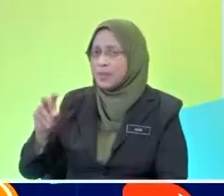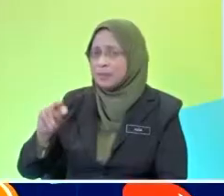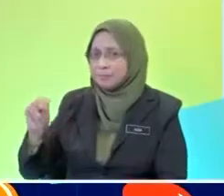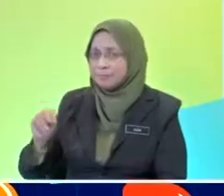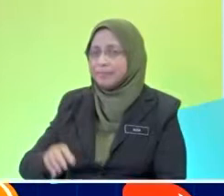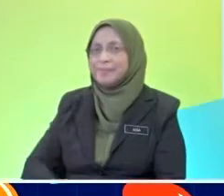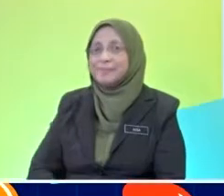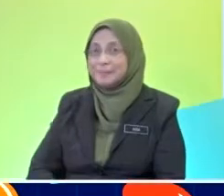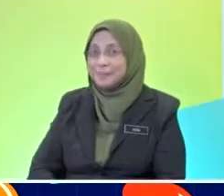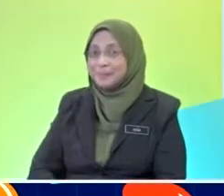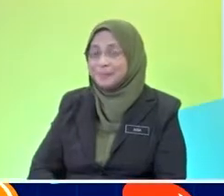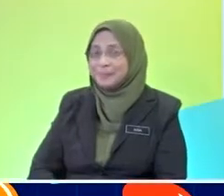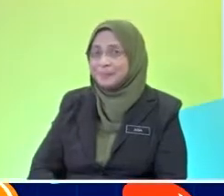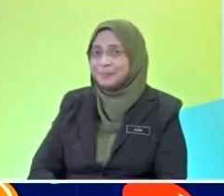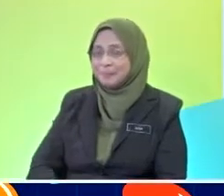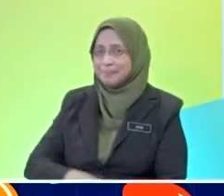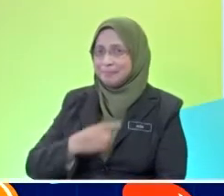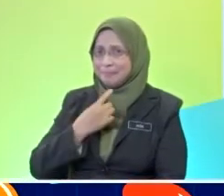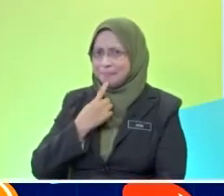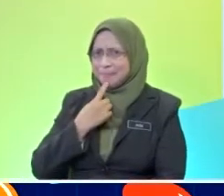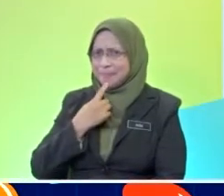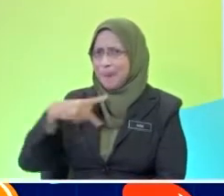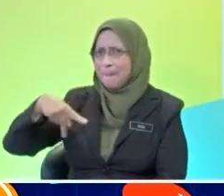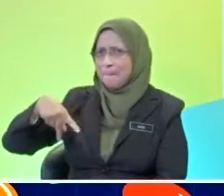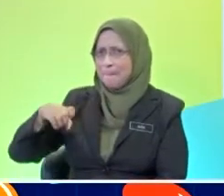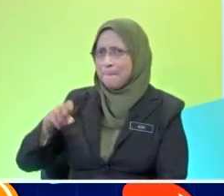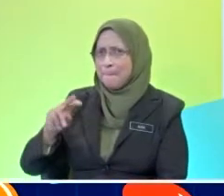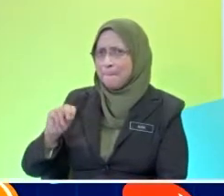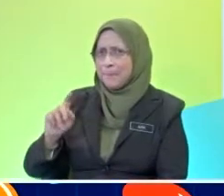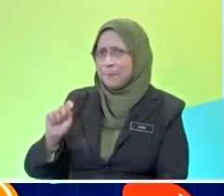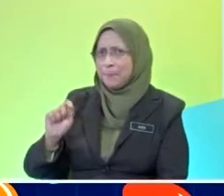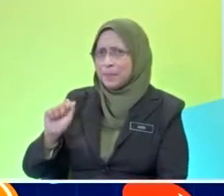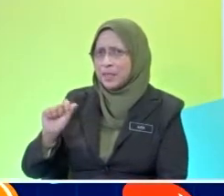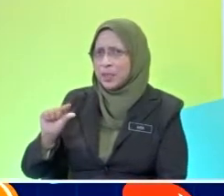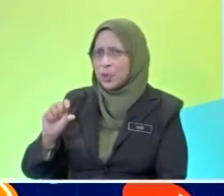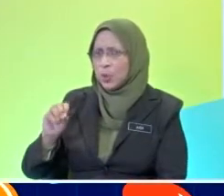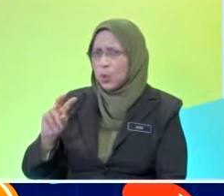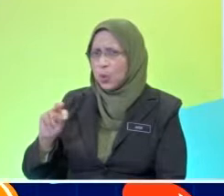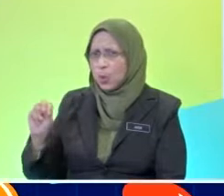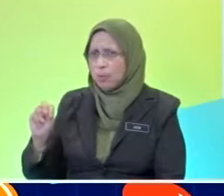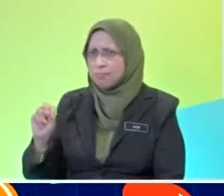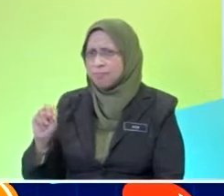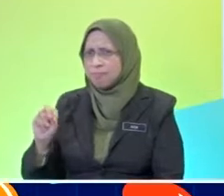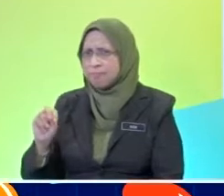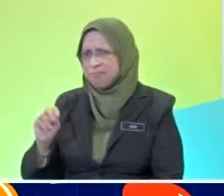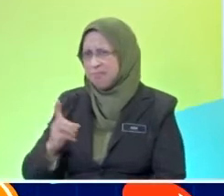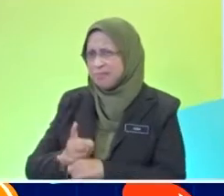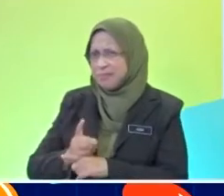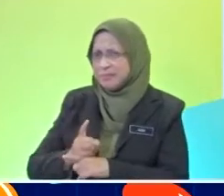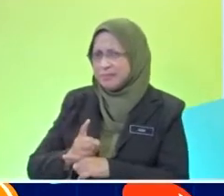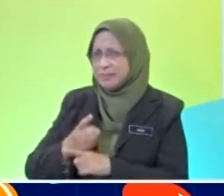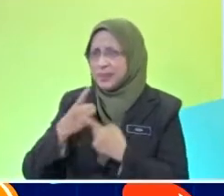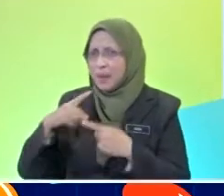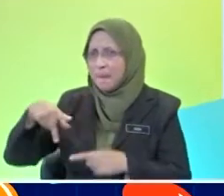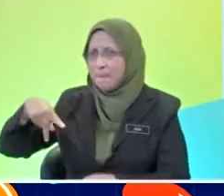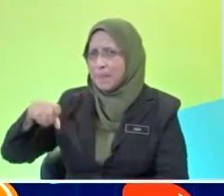Pentagon. Pentagon. Betul ke pentagon ni, Syam? Pentagon ada lima bucu kan, Ego? Pentagon ada lima bucu. Yang